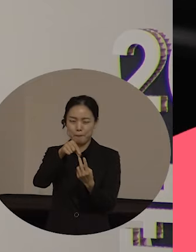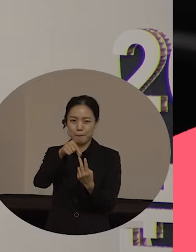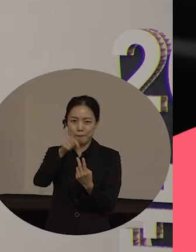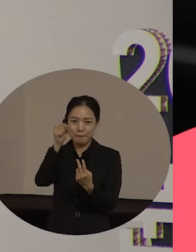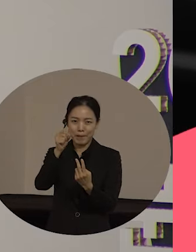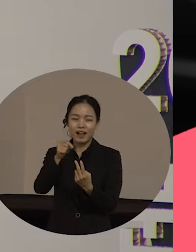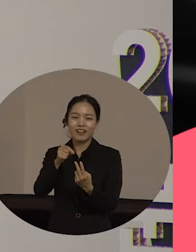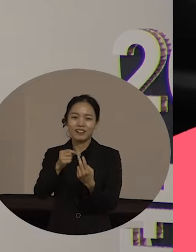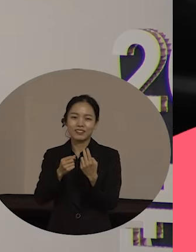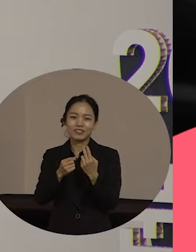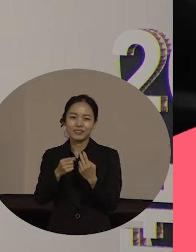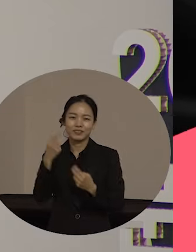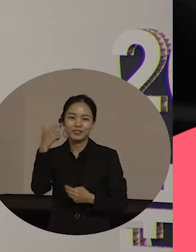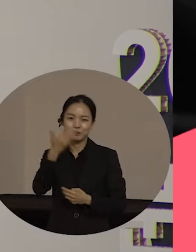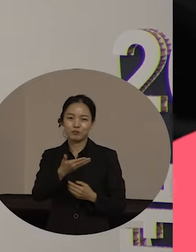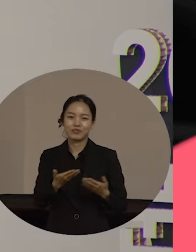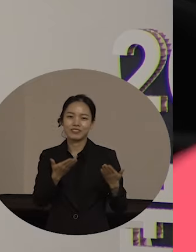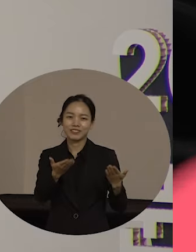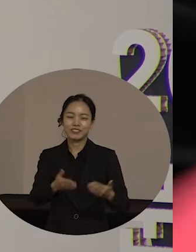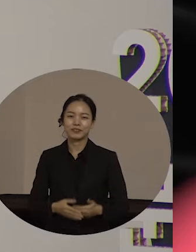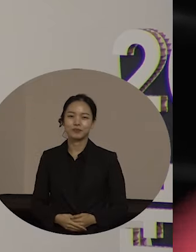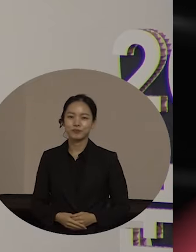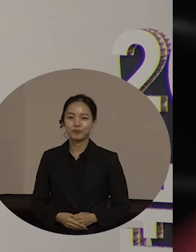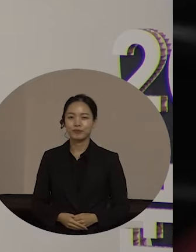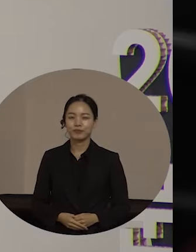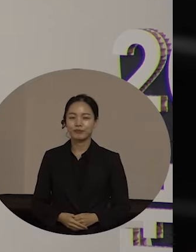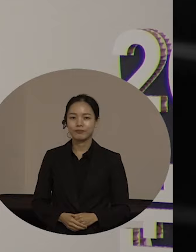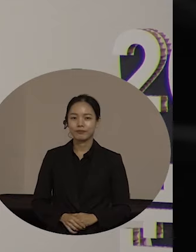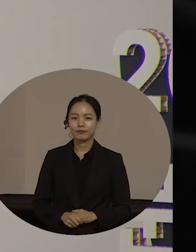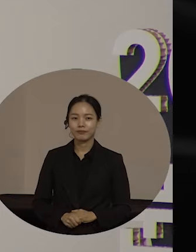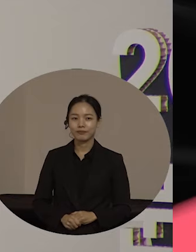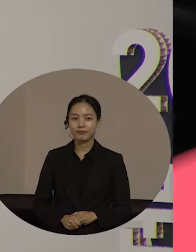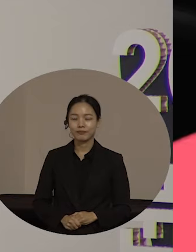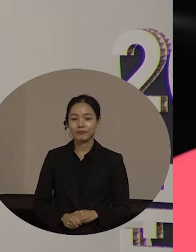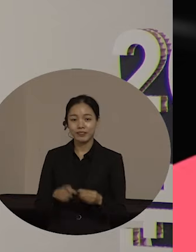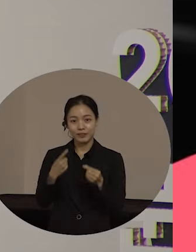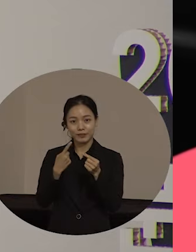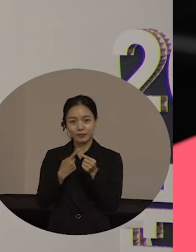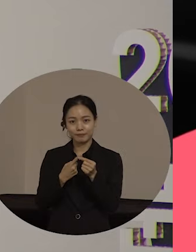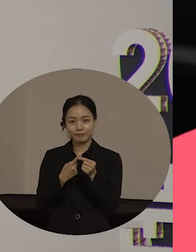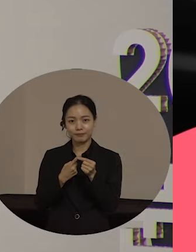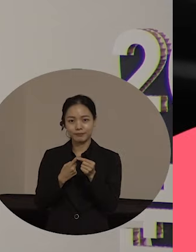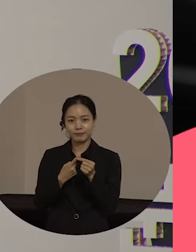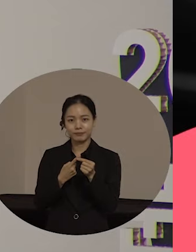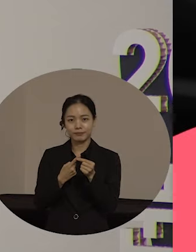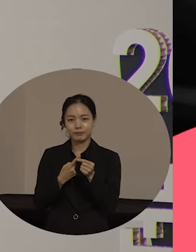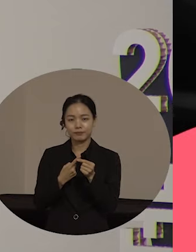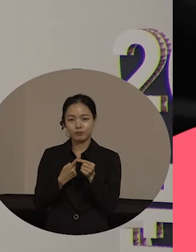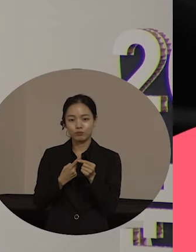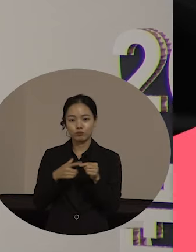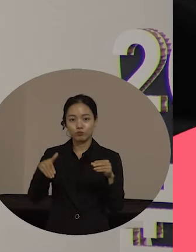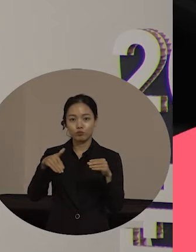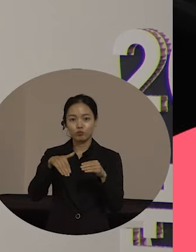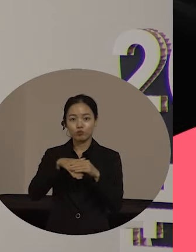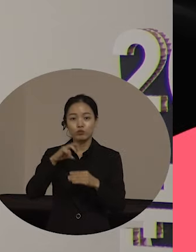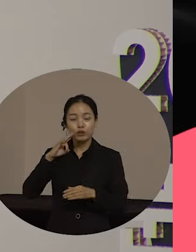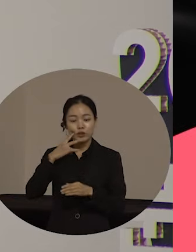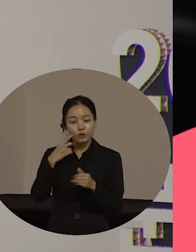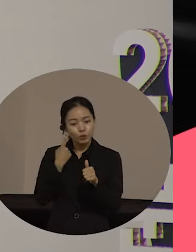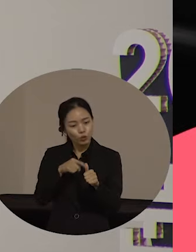좀 질문을 드리도록 하겠는데 요거는 사실은 누구나 대답하시면 되는데 첫 번째 우리가 문화예술